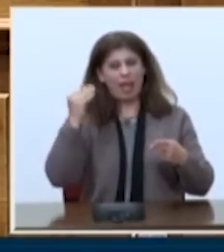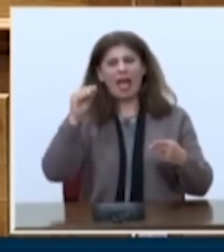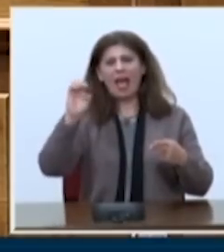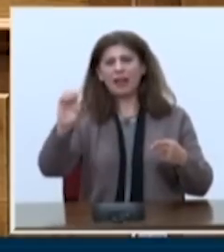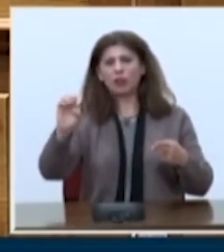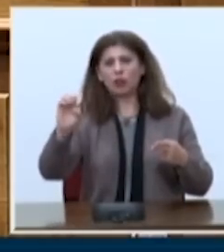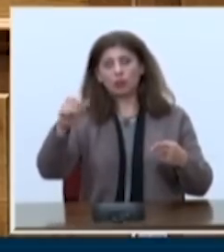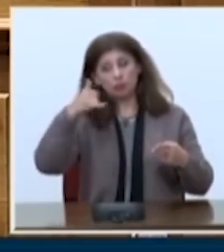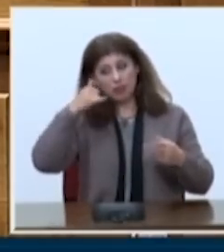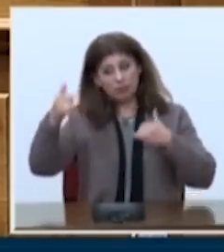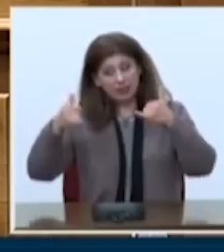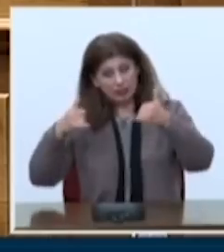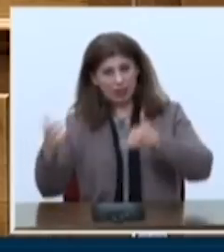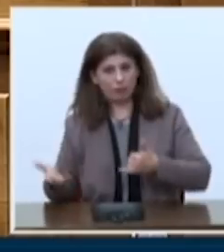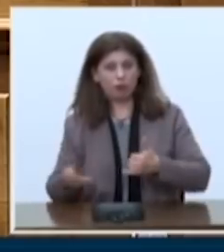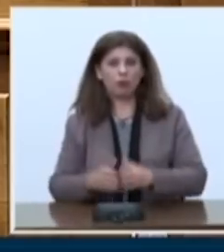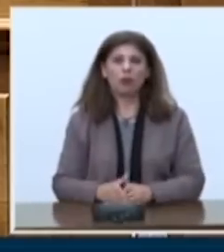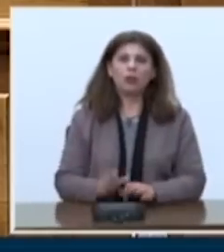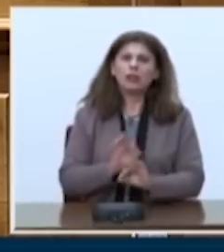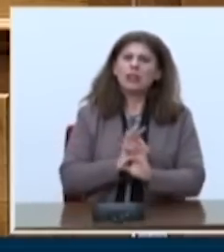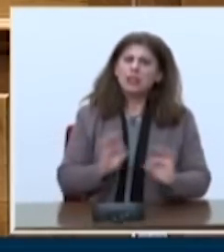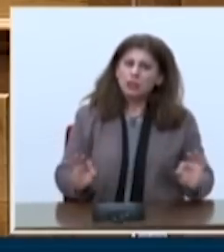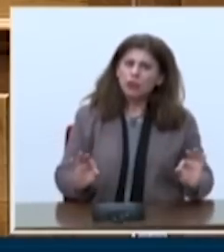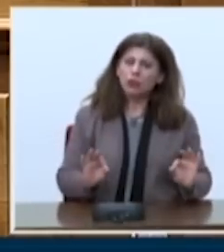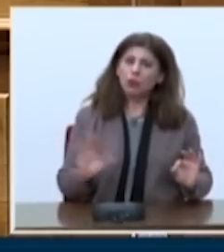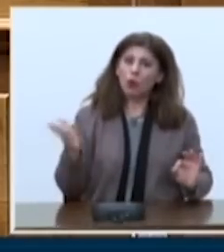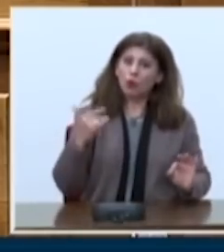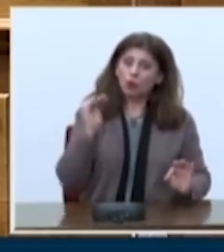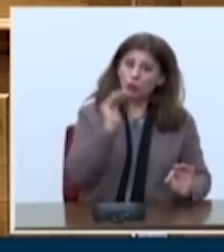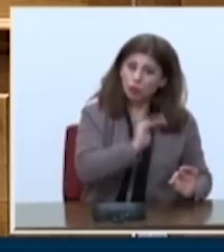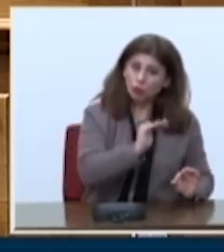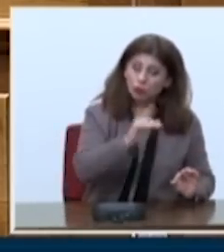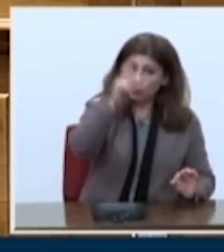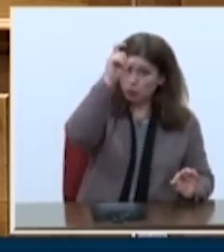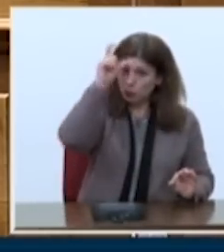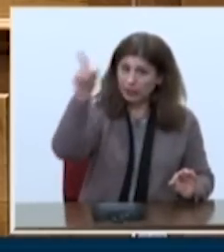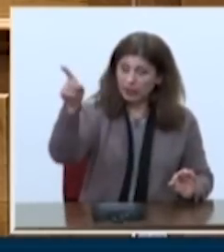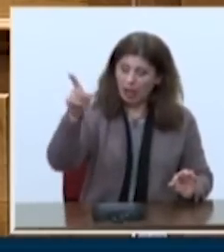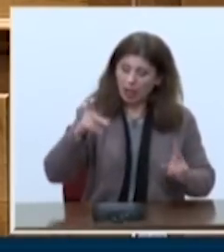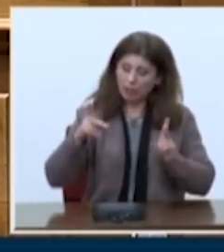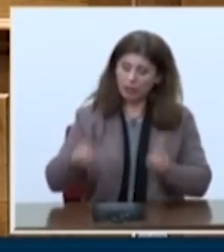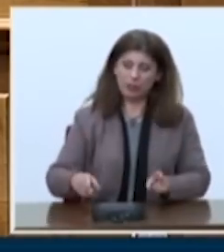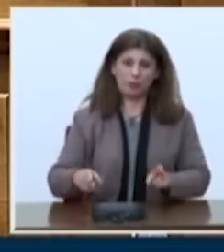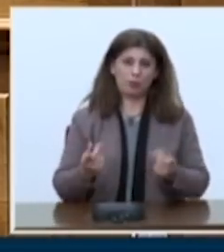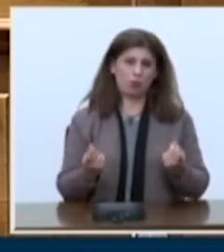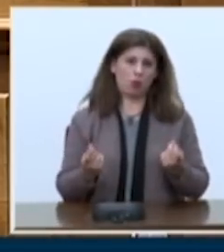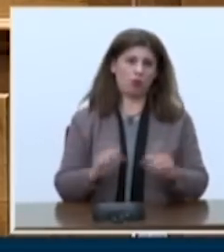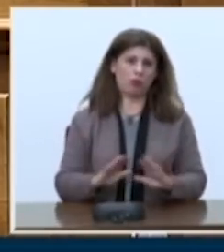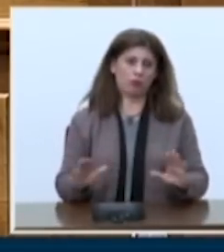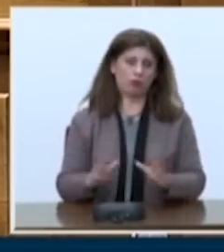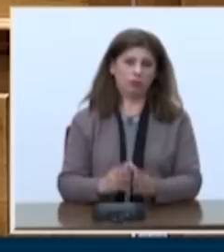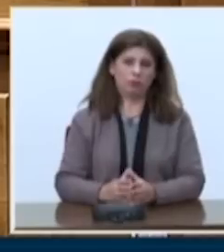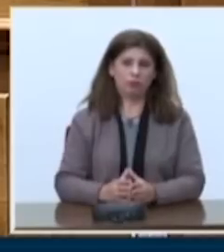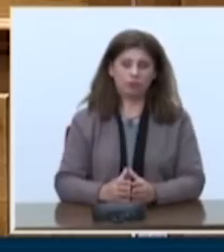πήρε τηλέφωνο, ήταν σίγουρος όταν τον ρώτησε ότι η Τουρκία θα σταματήσει τις προκλήσεις. Ότι